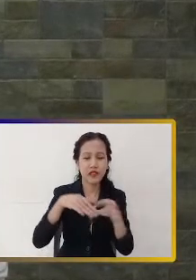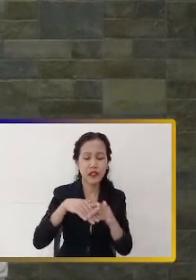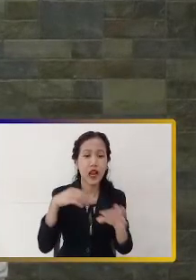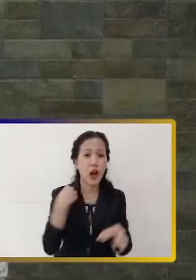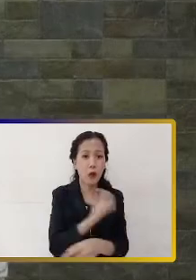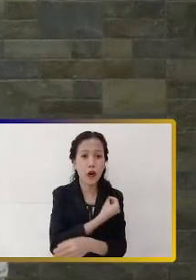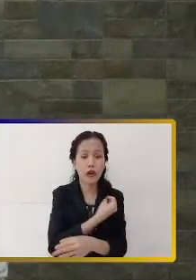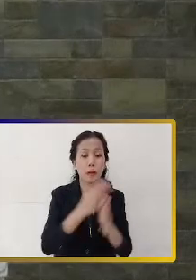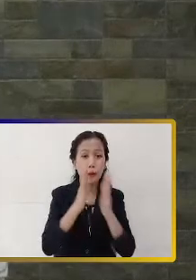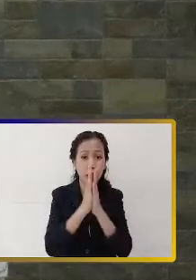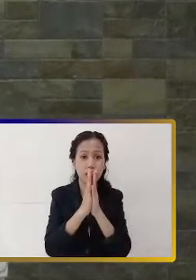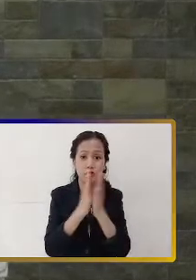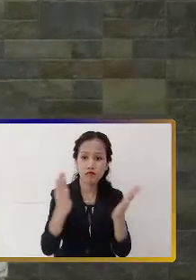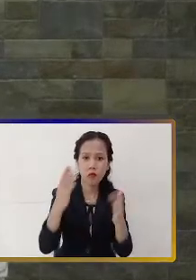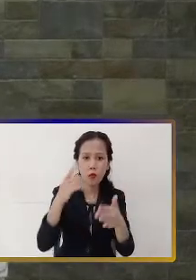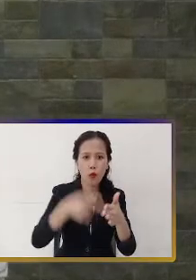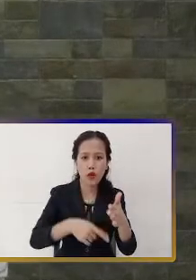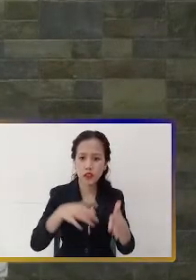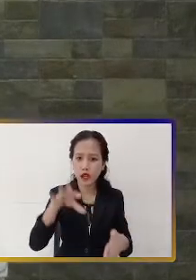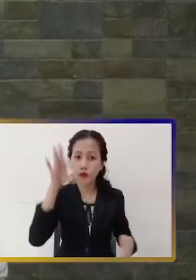ng Panginoon?